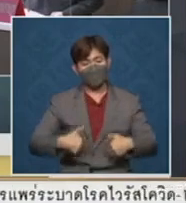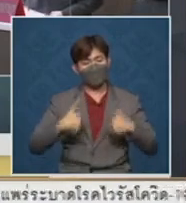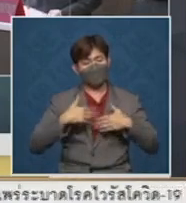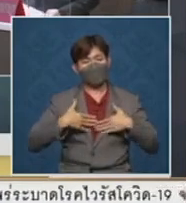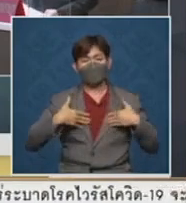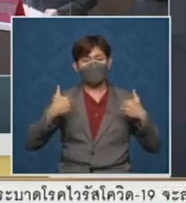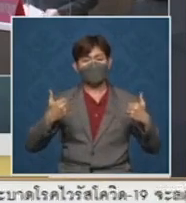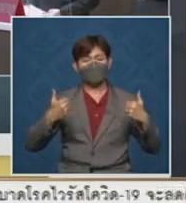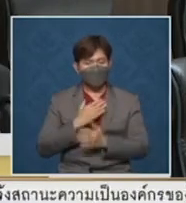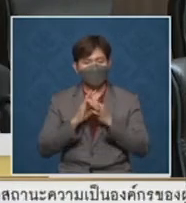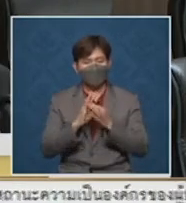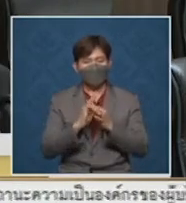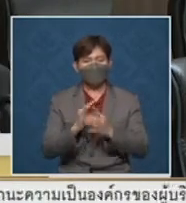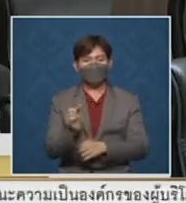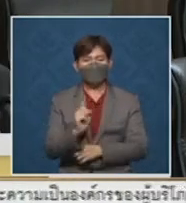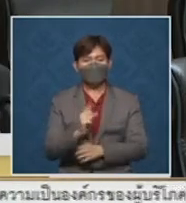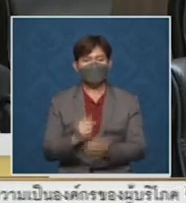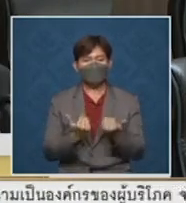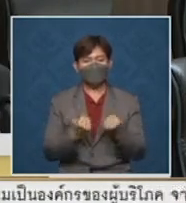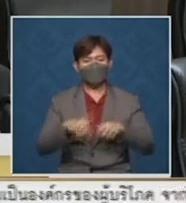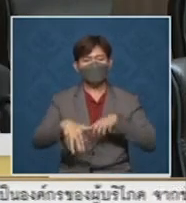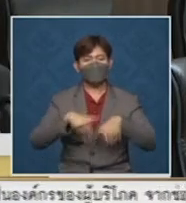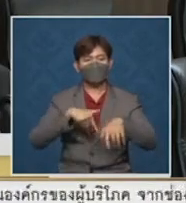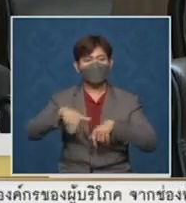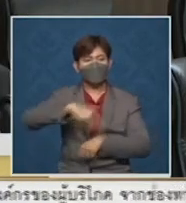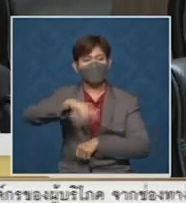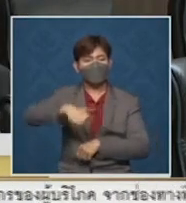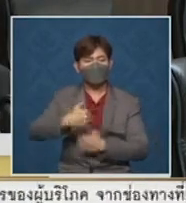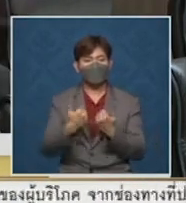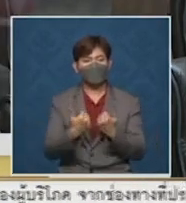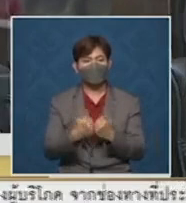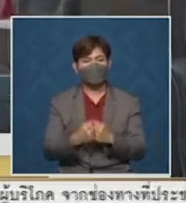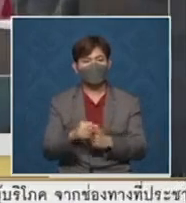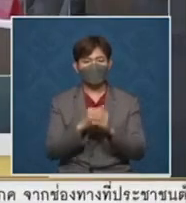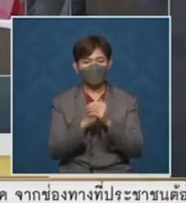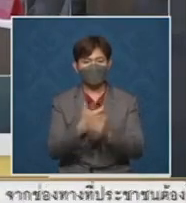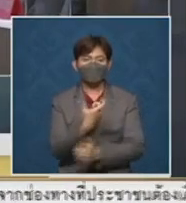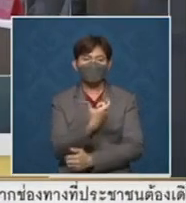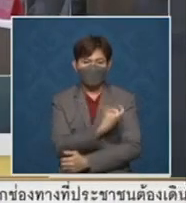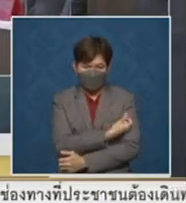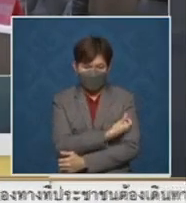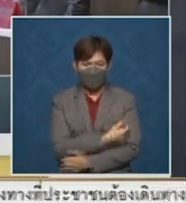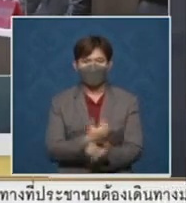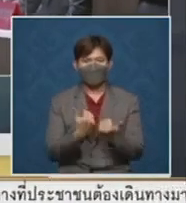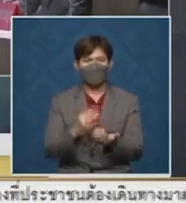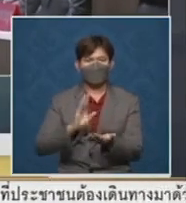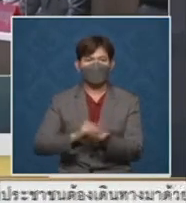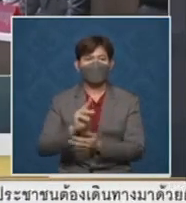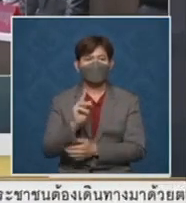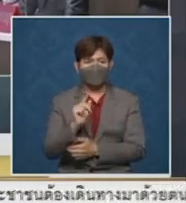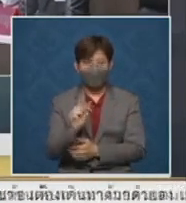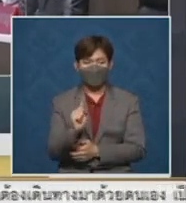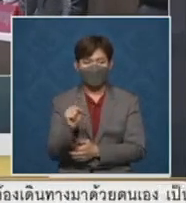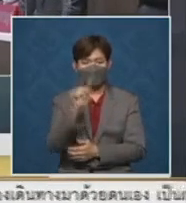กันของหน่วยงานในพื้นที่พบเป็นอย่างดีพบว่าเป็นไปอย่างดียิ่งพูดได้ว่าเอาอยู่อย่างแน่นอนในไม่ช้าแต่พอกลับมาแค่2วันล่า